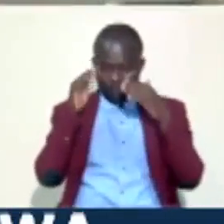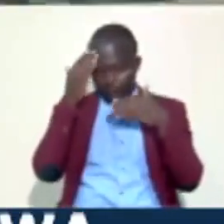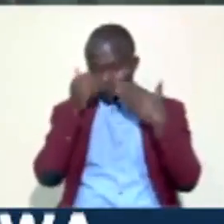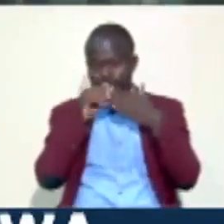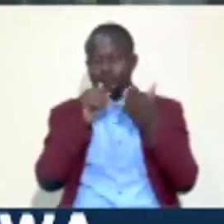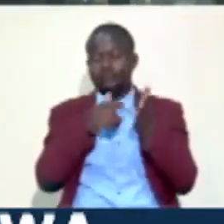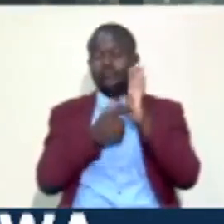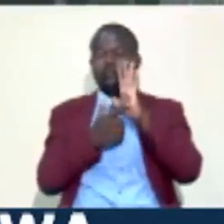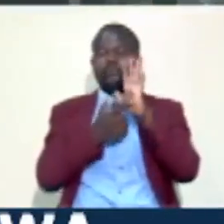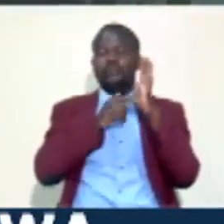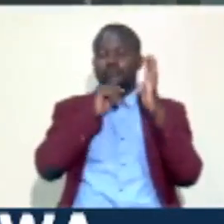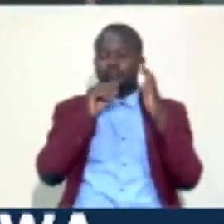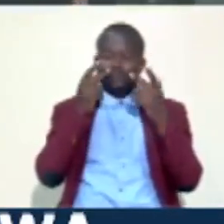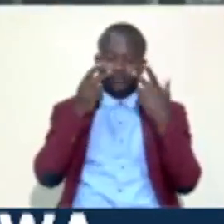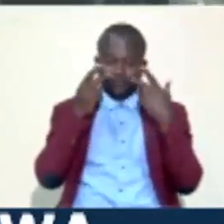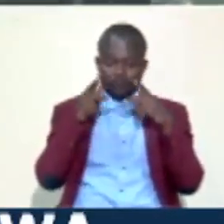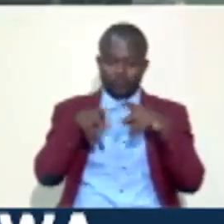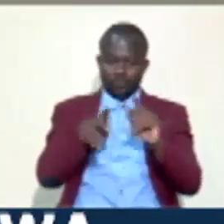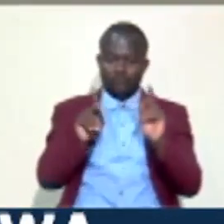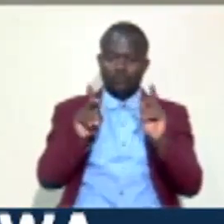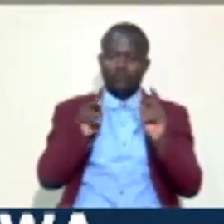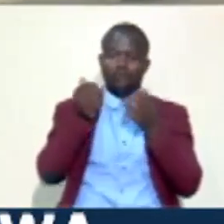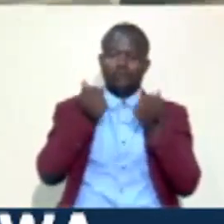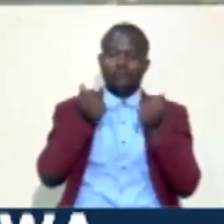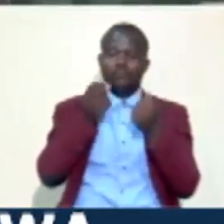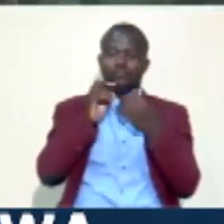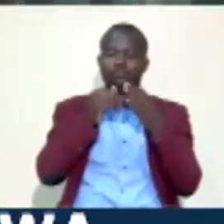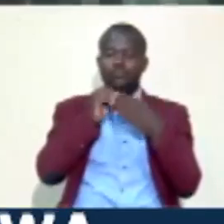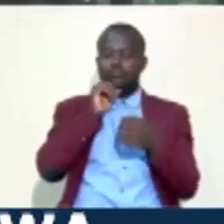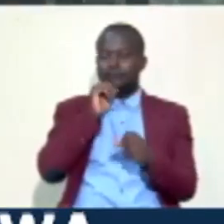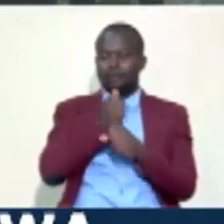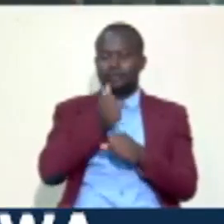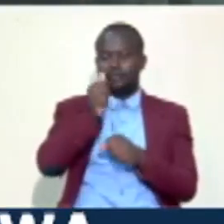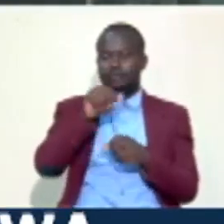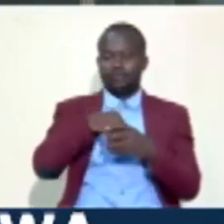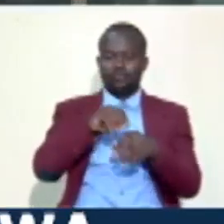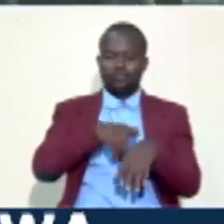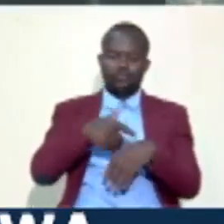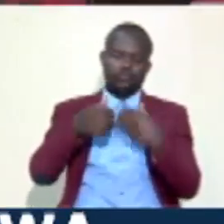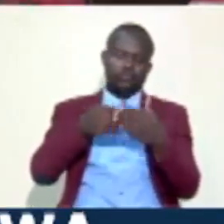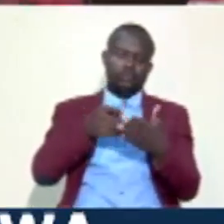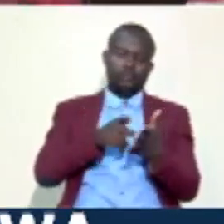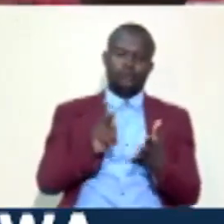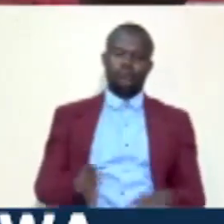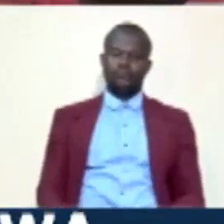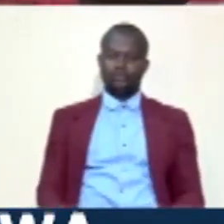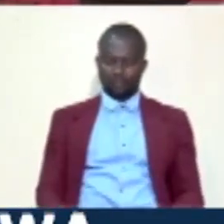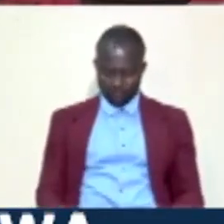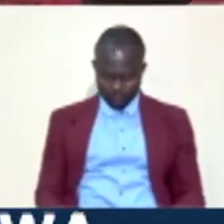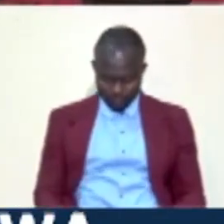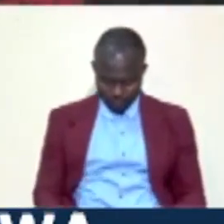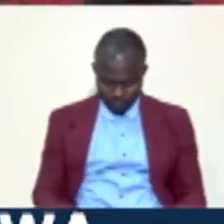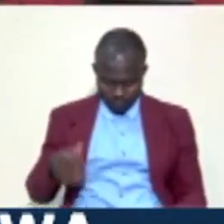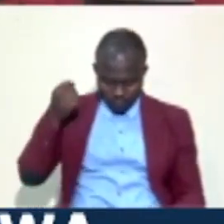ko hari n'abagaragaza ko batari bakabonye uruhushya rwo gutwara ibinyabiziga cyangwa batarakora ako kazi muri icyo gihe basabwa kwishyura iyo myenda. Biragoye kunyumvisha ko ikosa